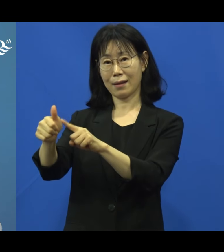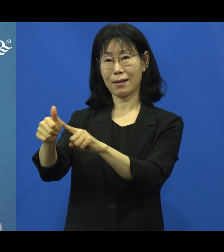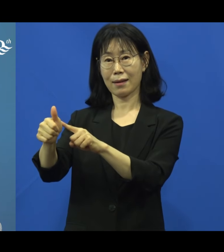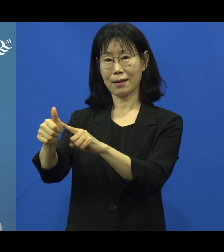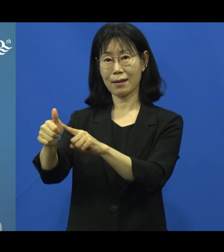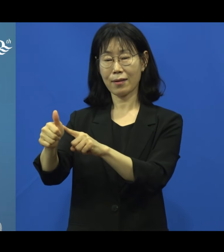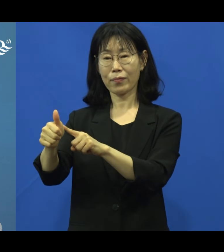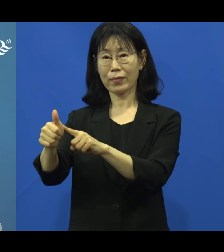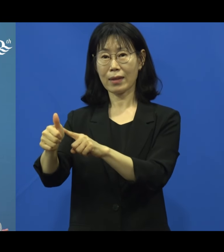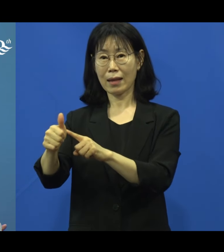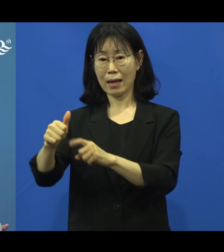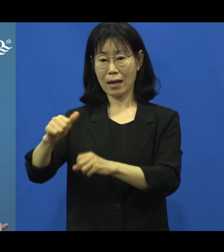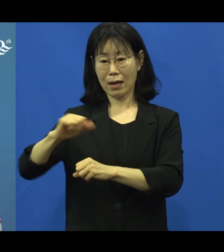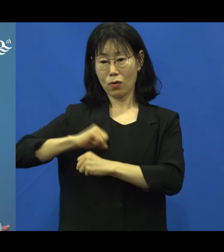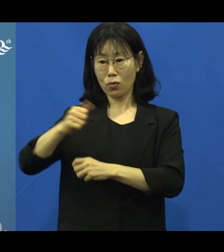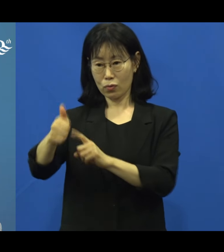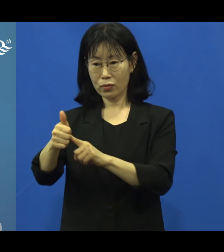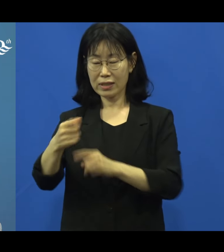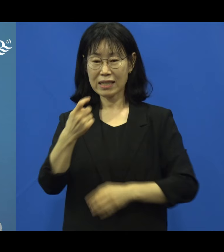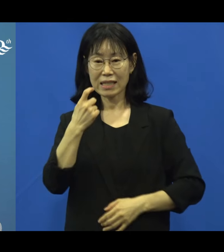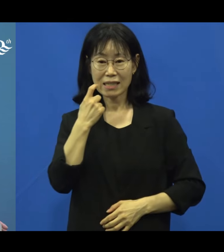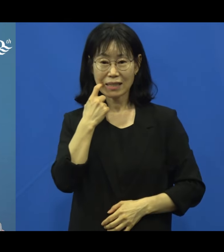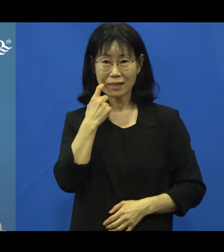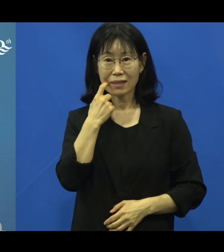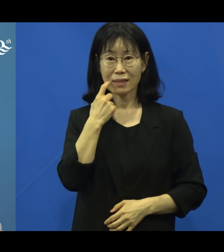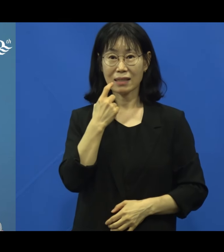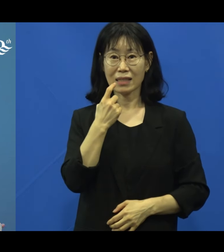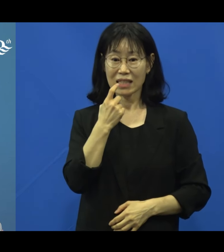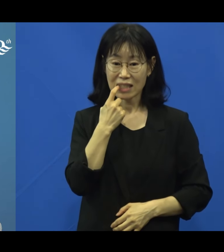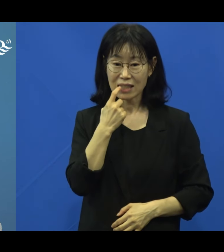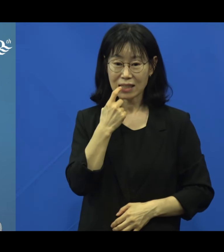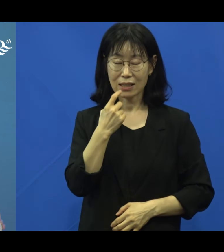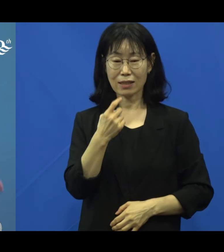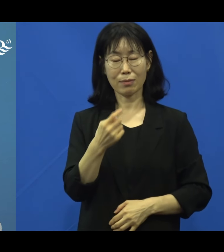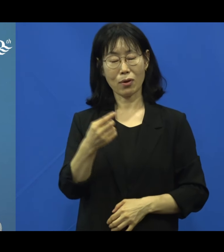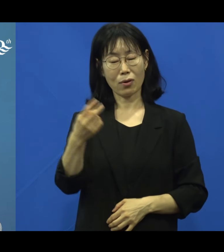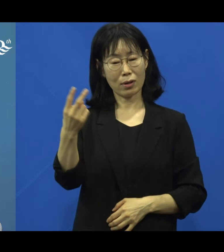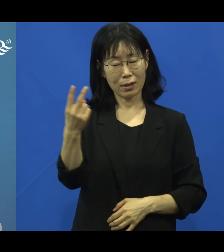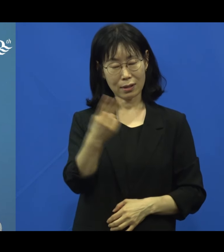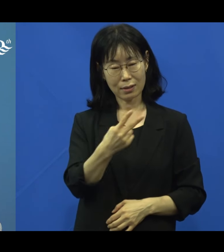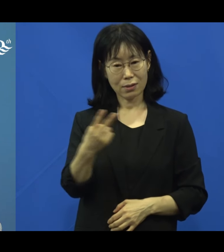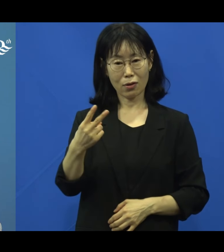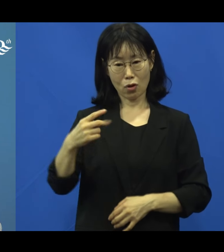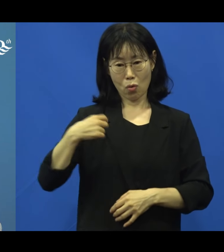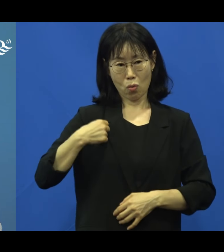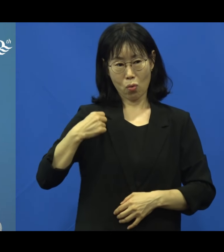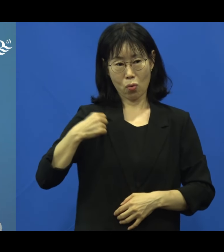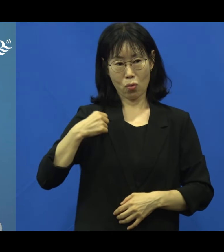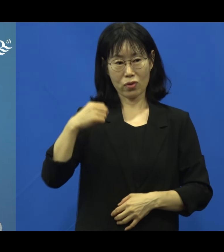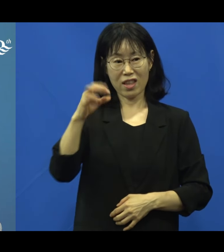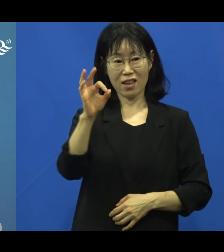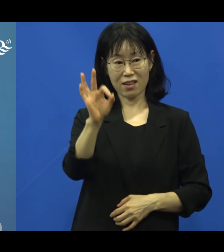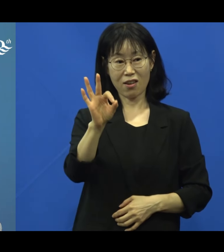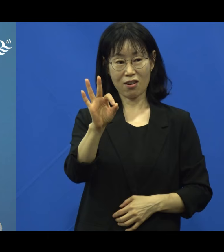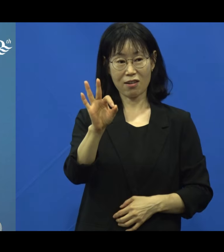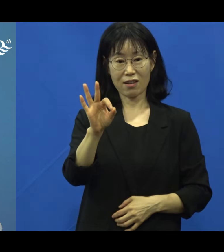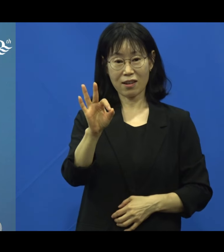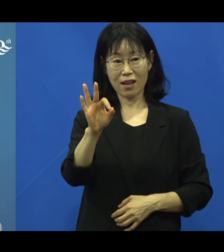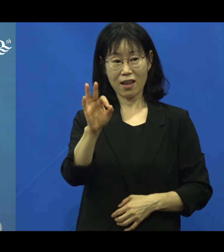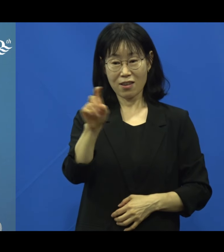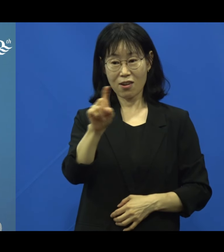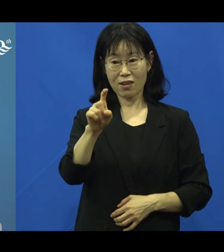은 10달란트, 금 6,000세겔, 옷 10벌. 여러분, 이 옷이 요즘 이런 옷이 아니에요. 여러분, 그